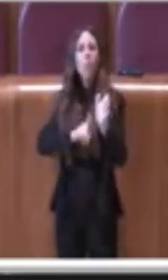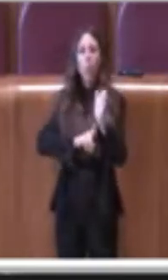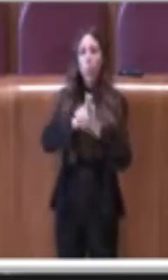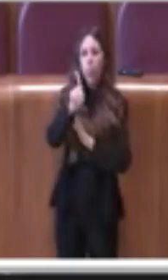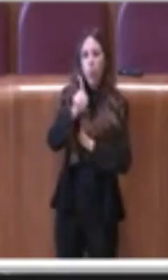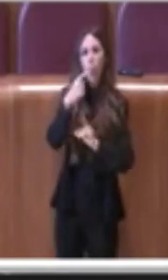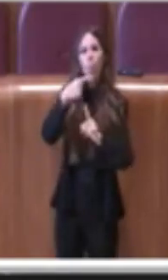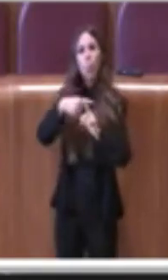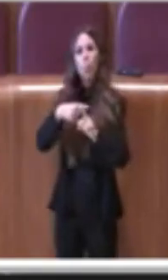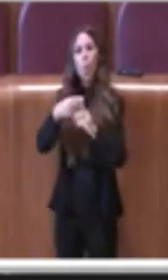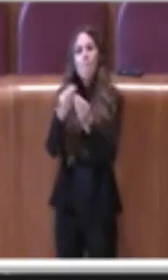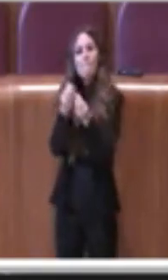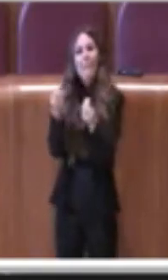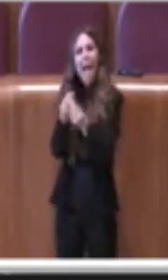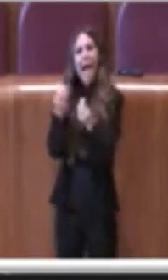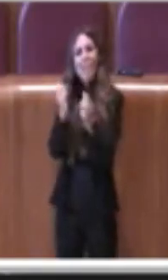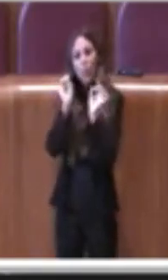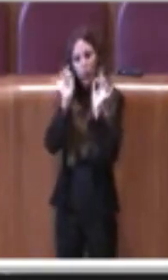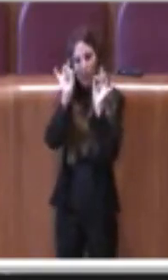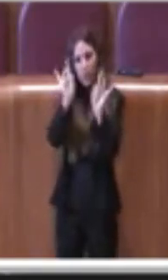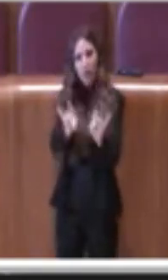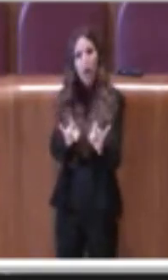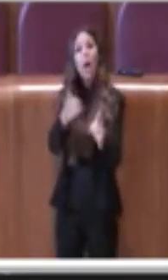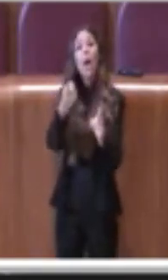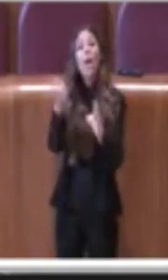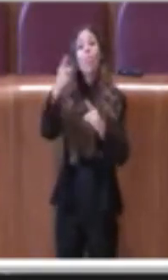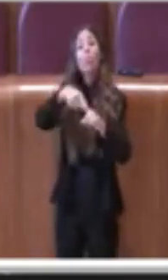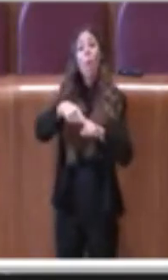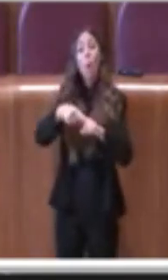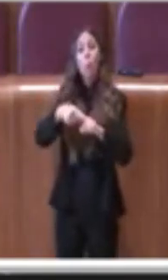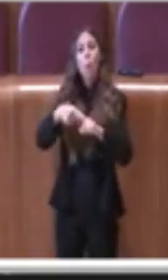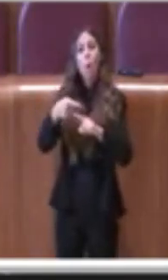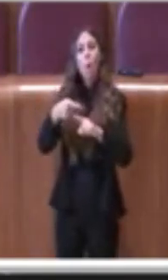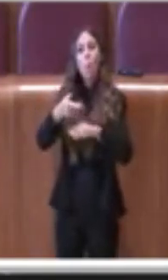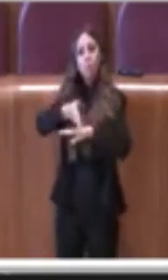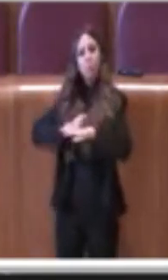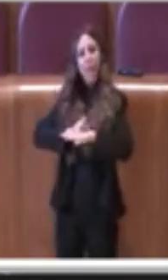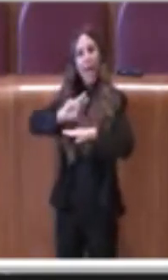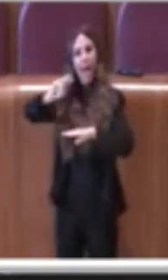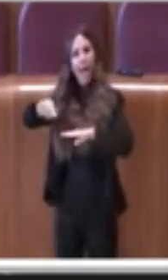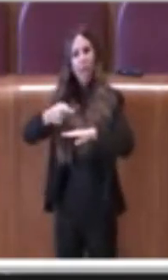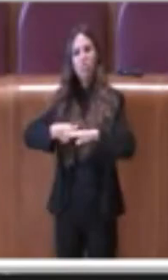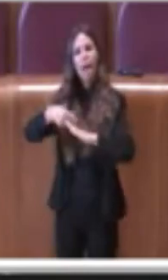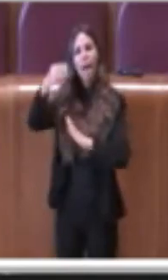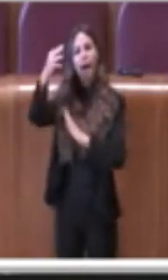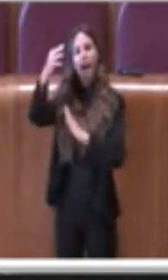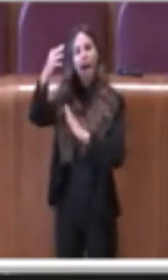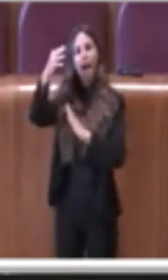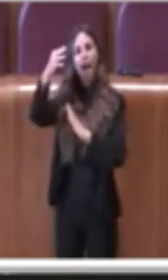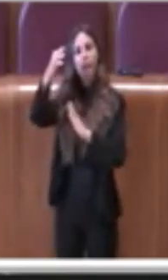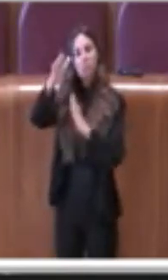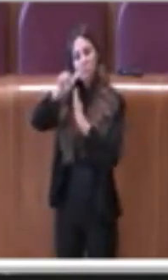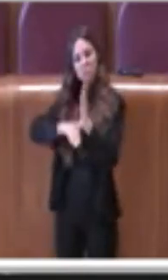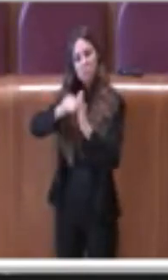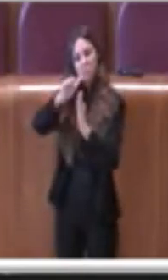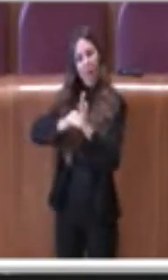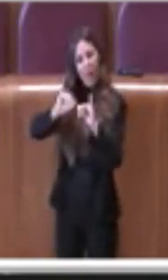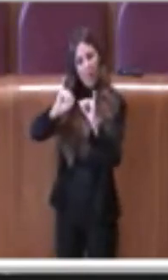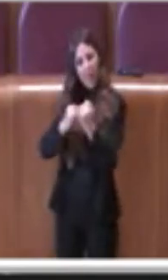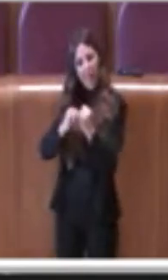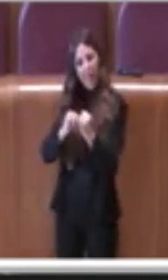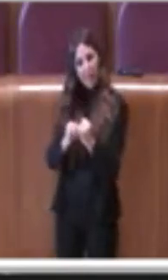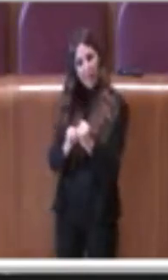agenti inquinanti in primis, e poi sulla seconda parte vi è un elenco di azioni dettagliato sulla